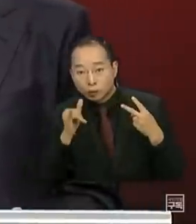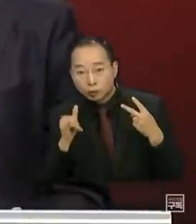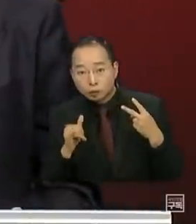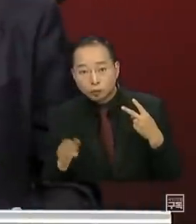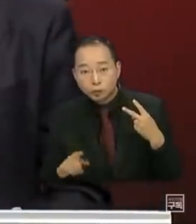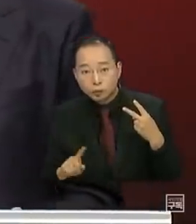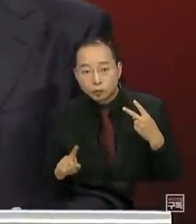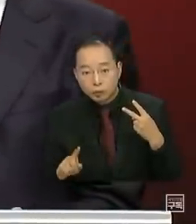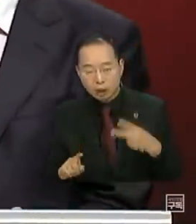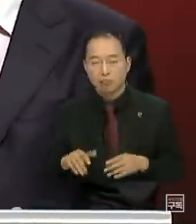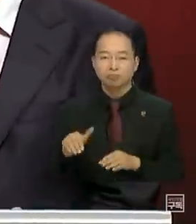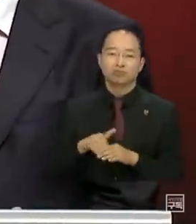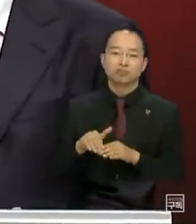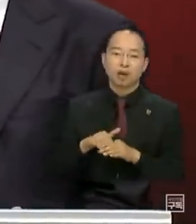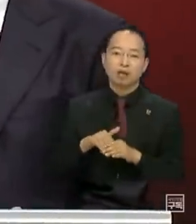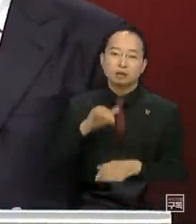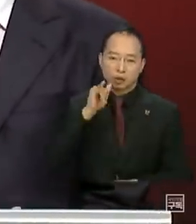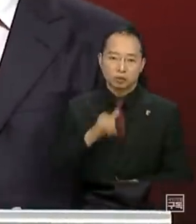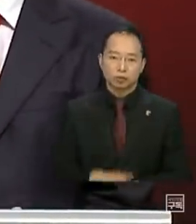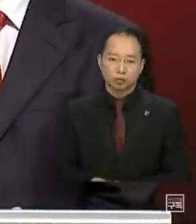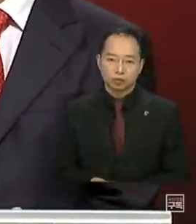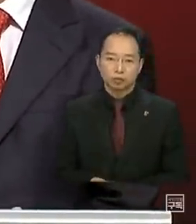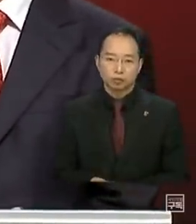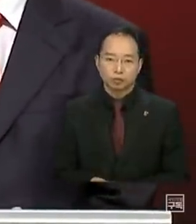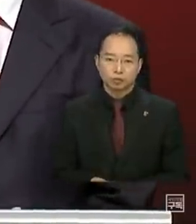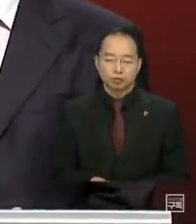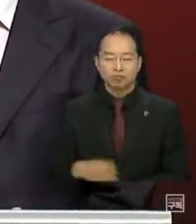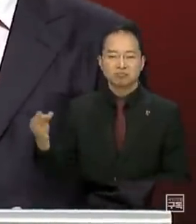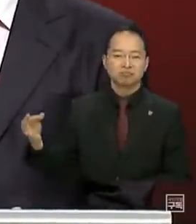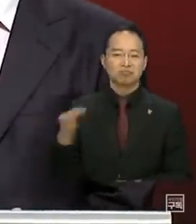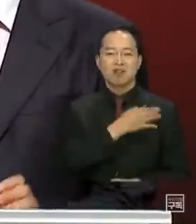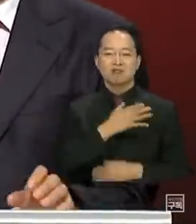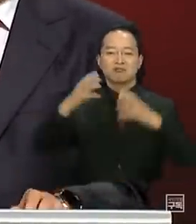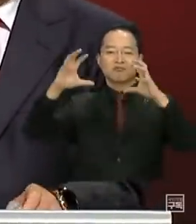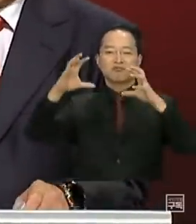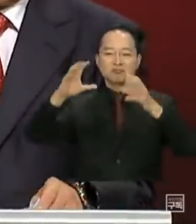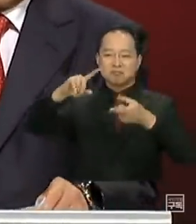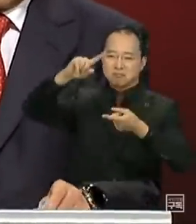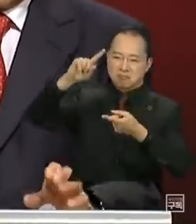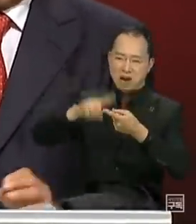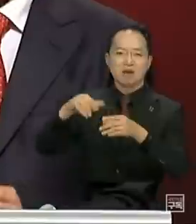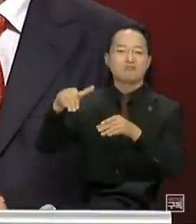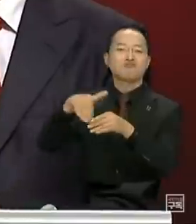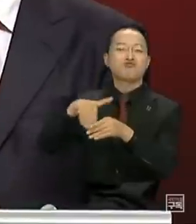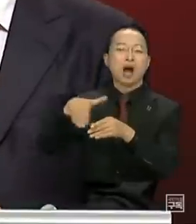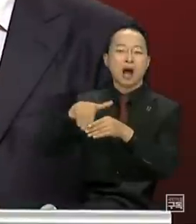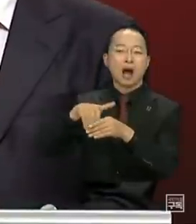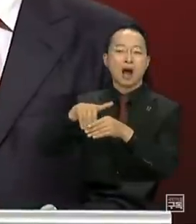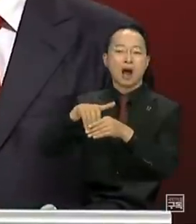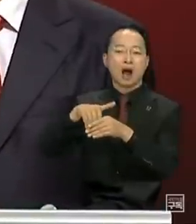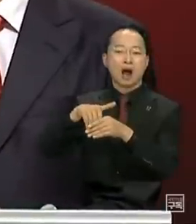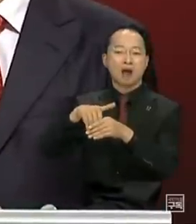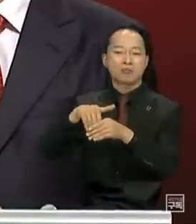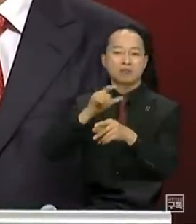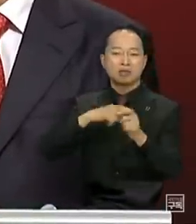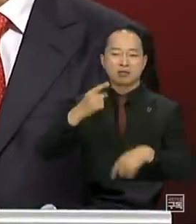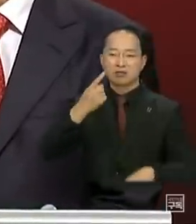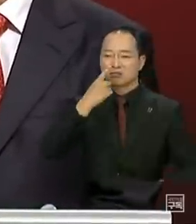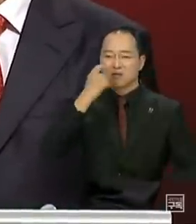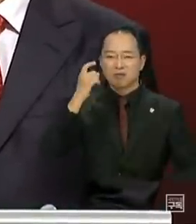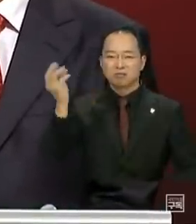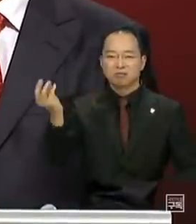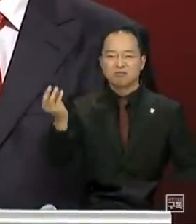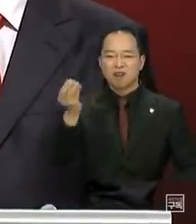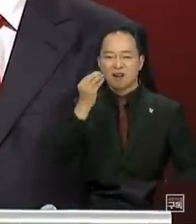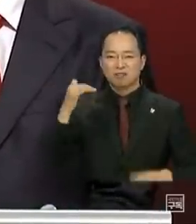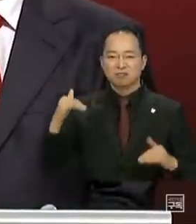이제 문화 분야도 있겠죠. 문화? 예. 네. 선진국다운 문화를 하려면 문화의 품격을 이제 좀 높여야